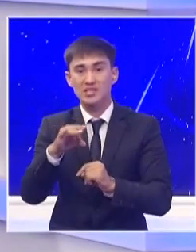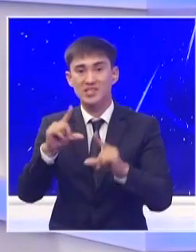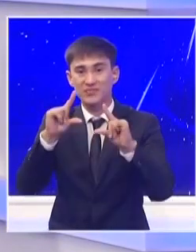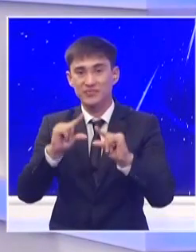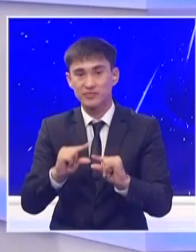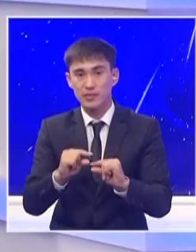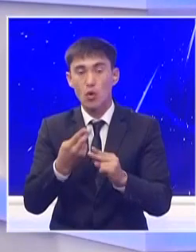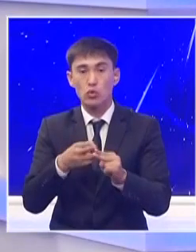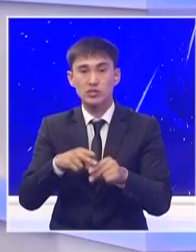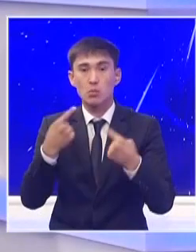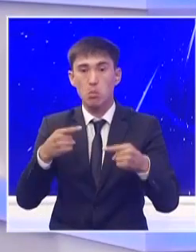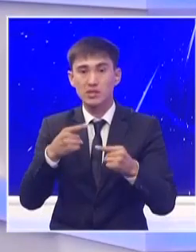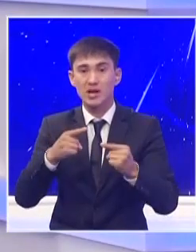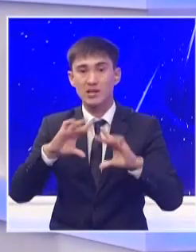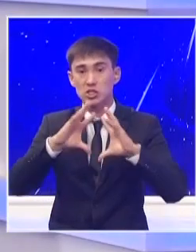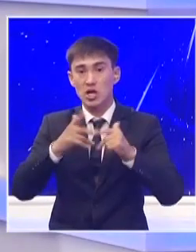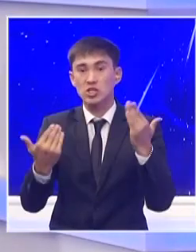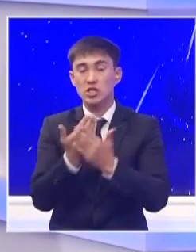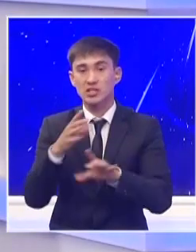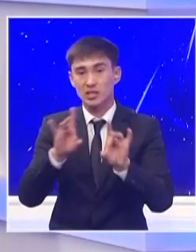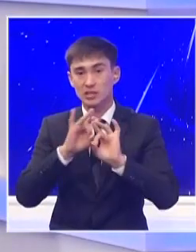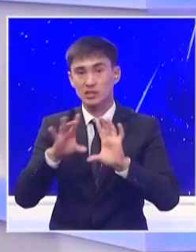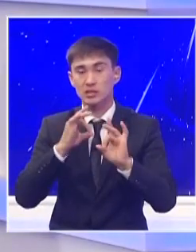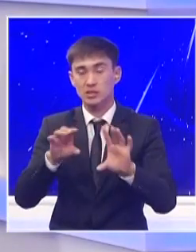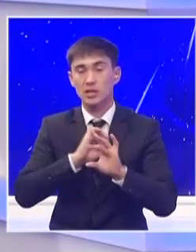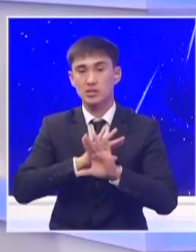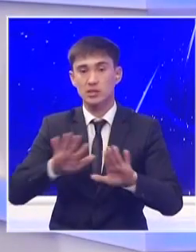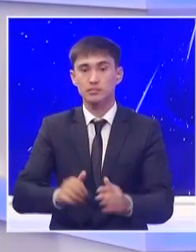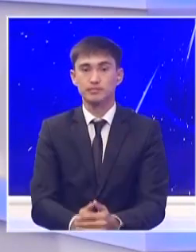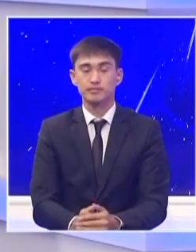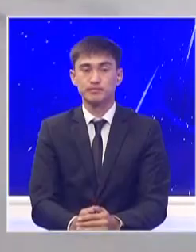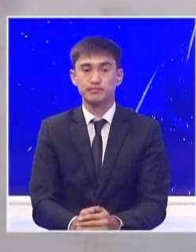бара жатыр. Осы және өзге де жаһан жаңалықтары келесі сюжетте.